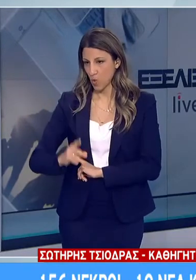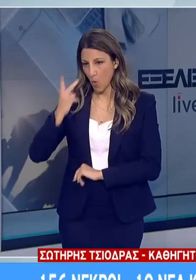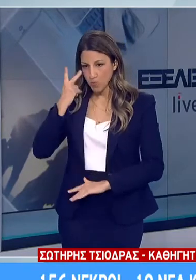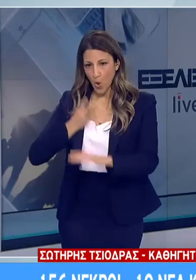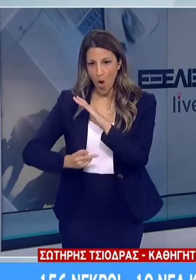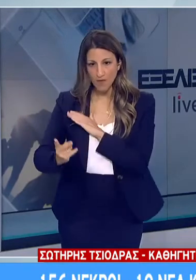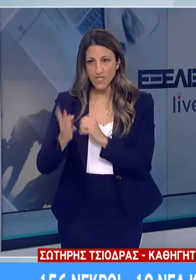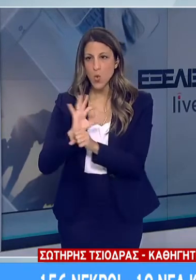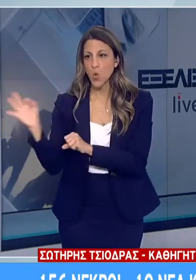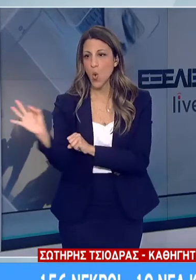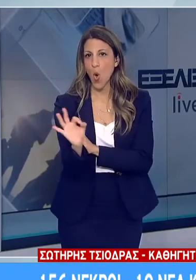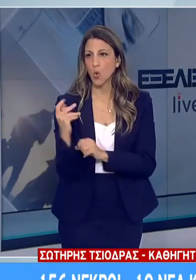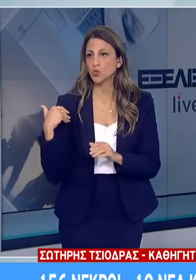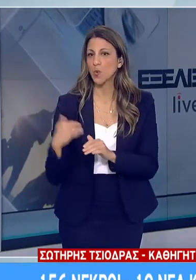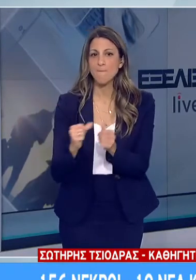μαθαίνουμε για